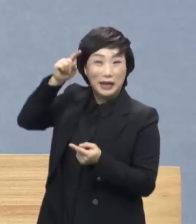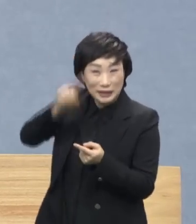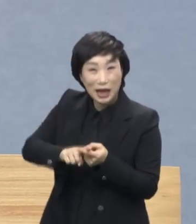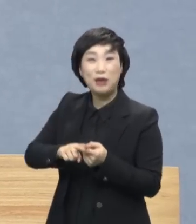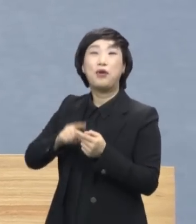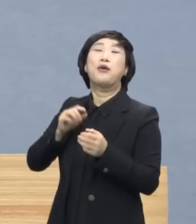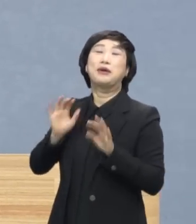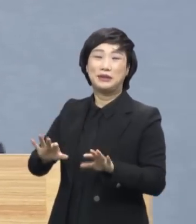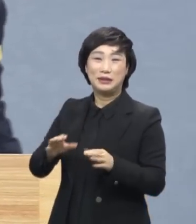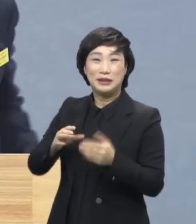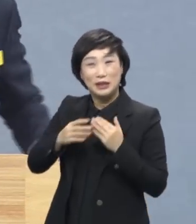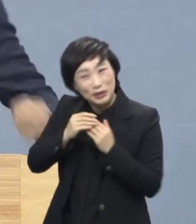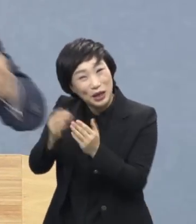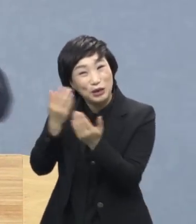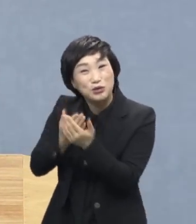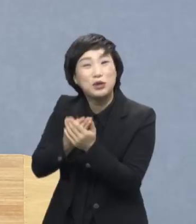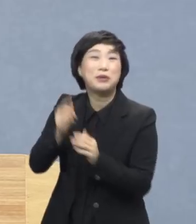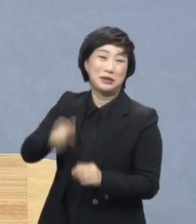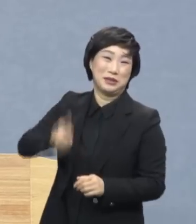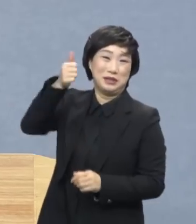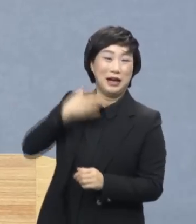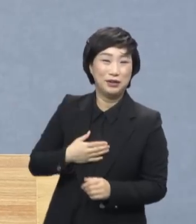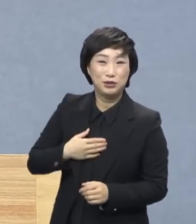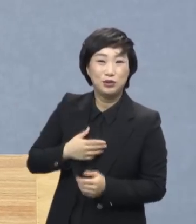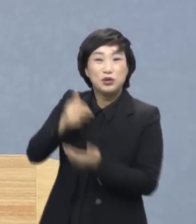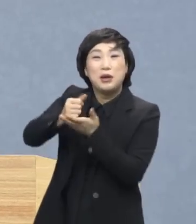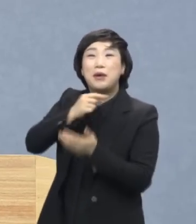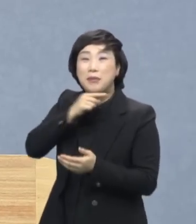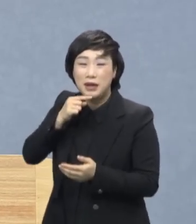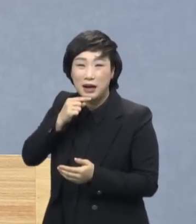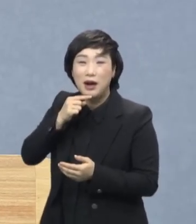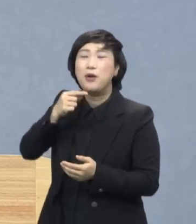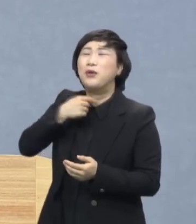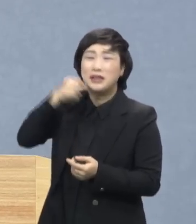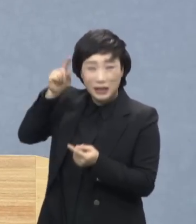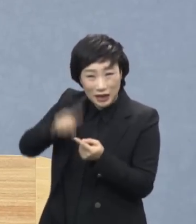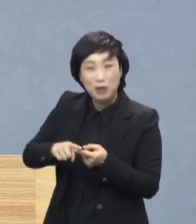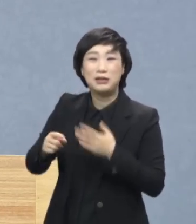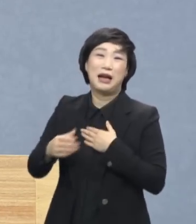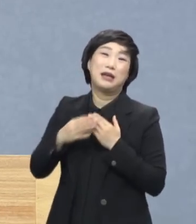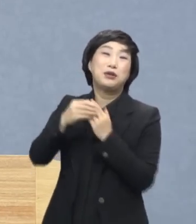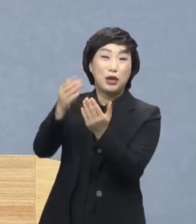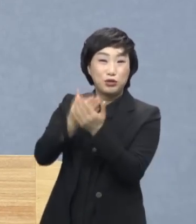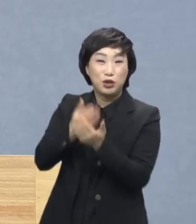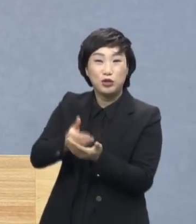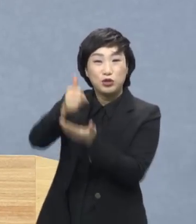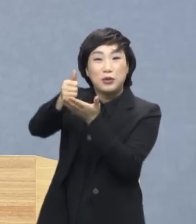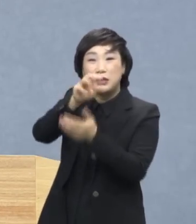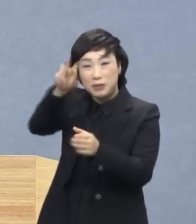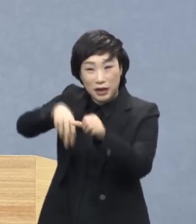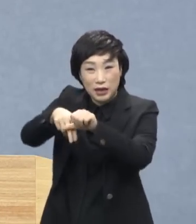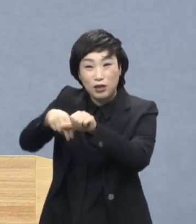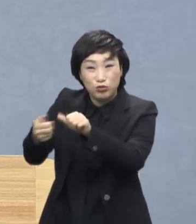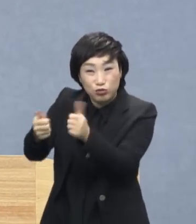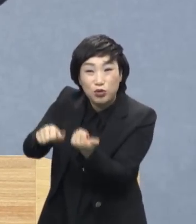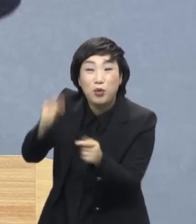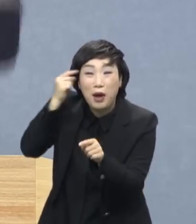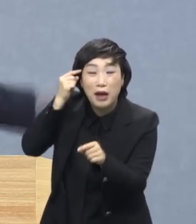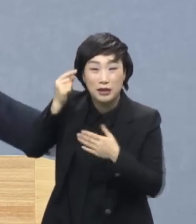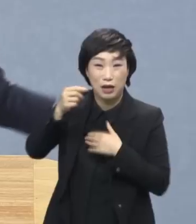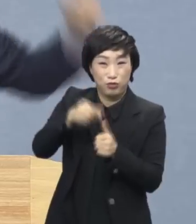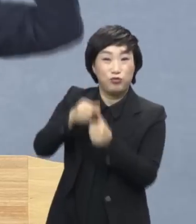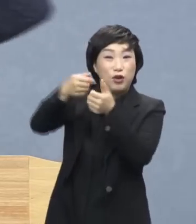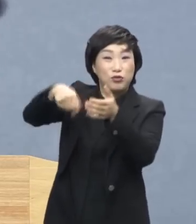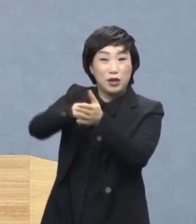대로 되기를 원합니다. 주님의 피가 원하는 대로 되기를 원합니다. 주님의 십자가의 죽으심이 날 구원하기